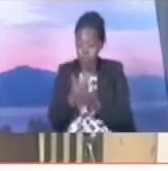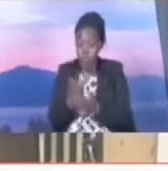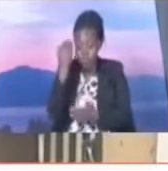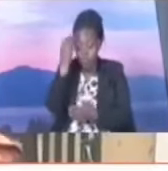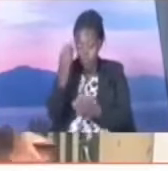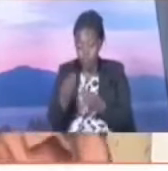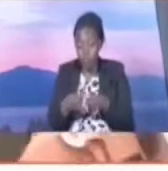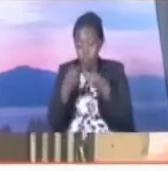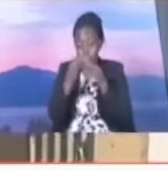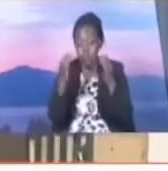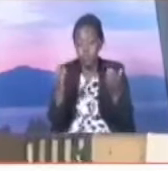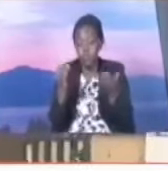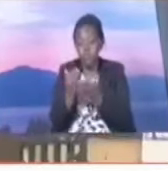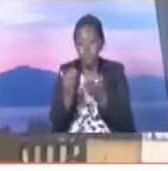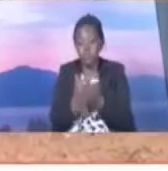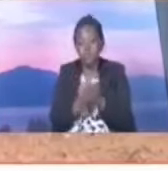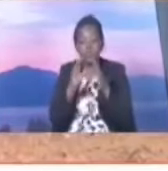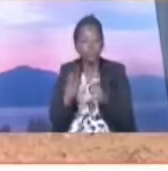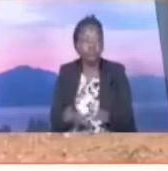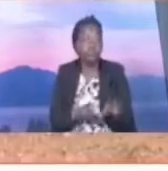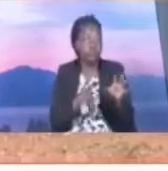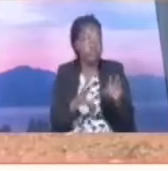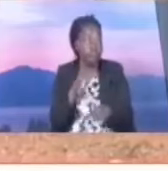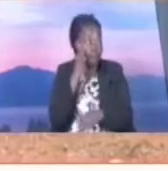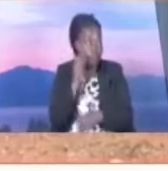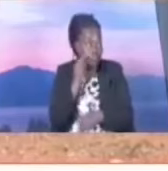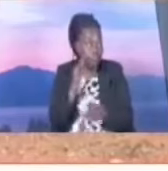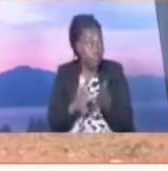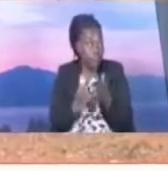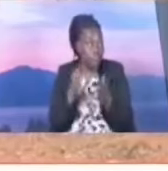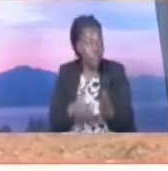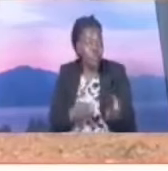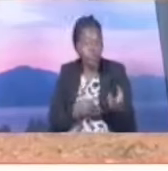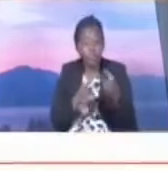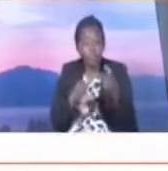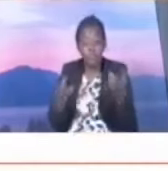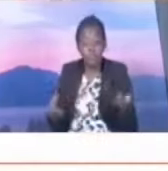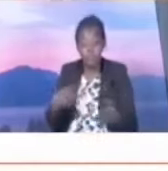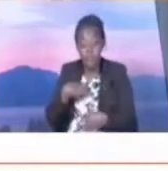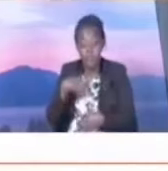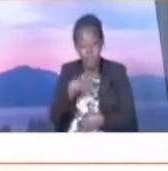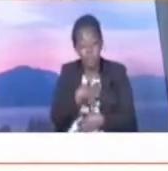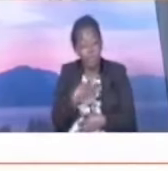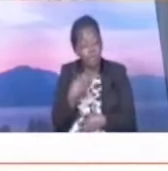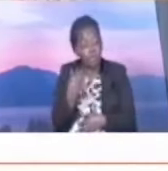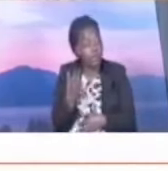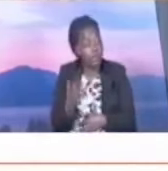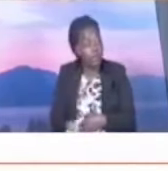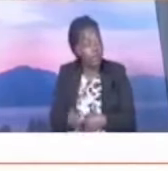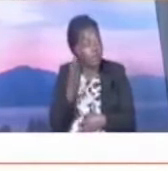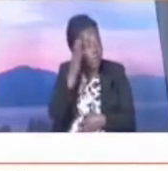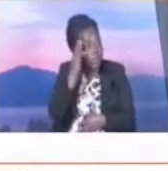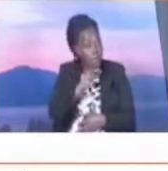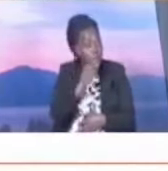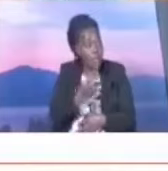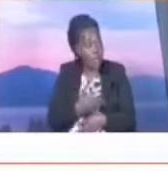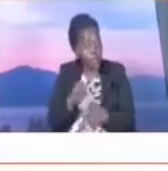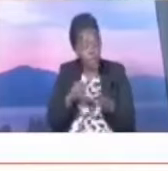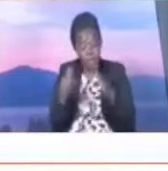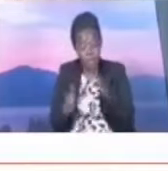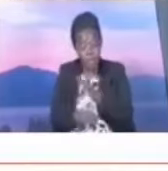obwenkanya olw'okubonaabona kwe bayiseemu. Akozesa emmundu, akozesa ekyambalo ky'amagye. Amanyi nti fu abantu aba